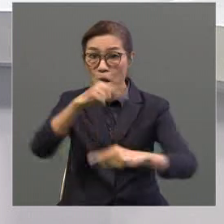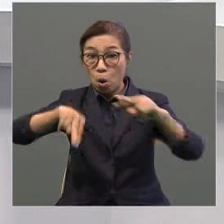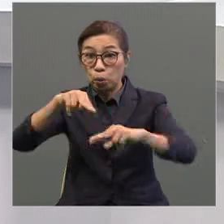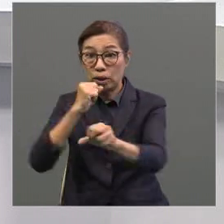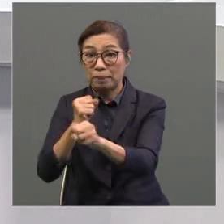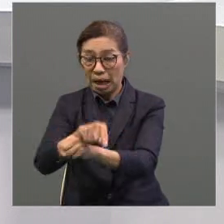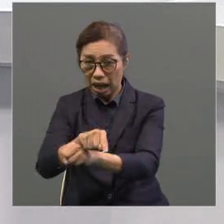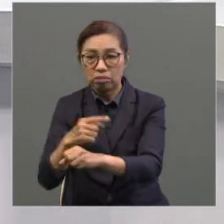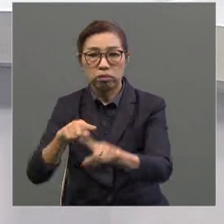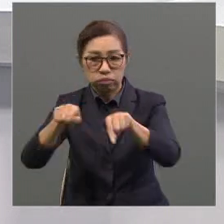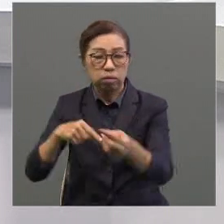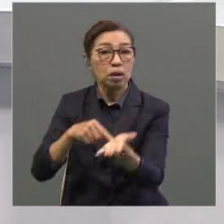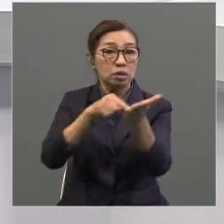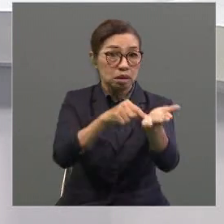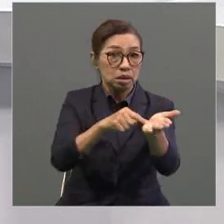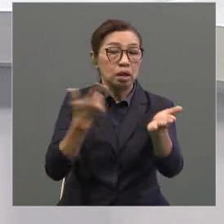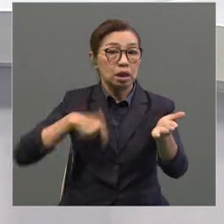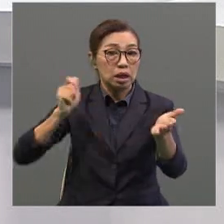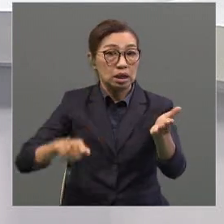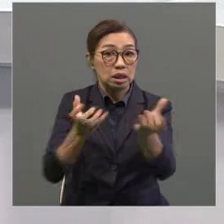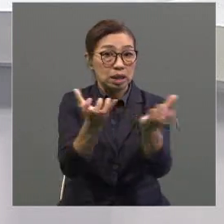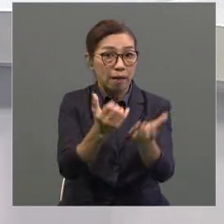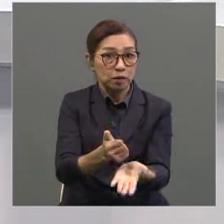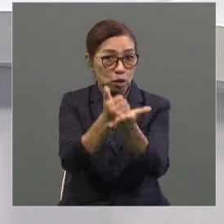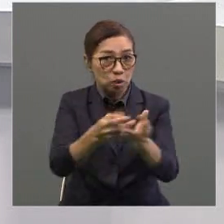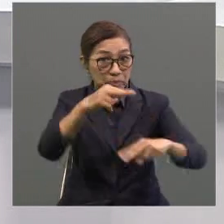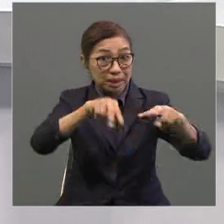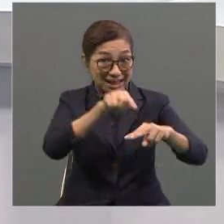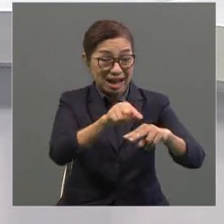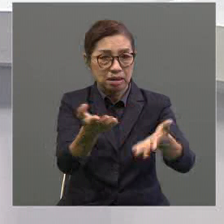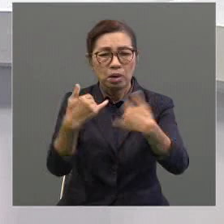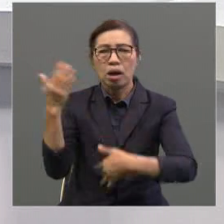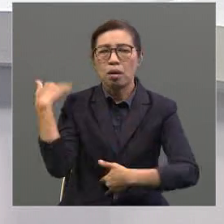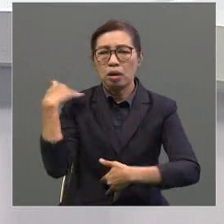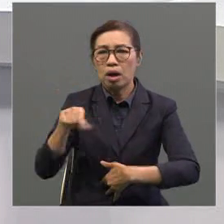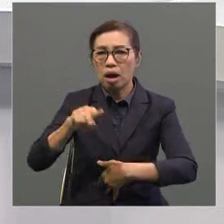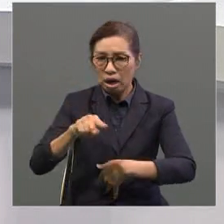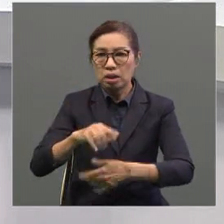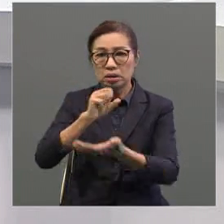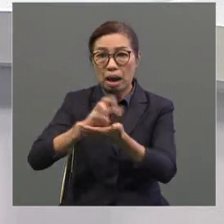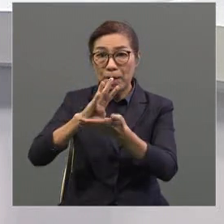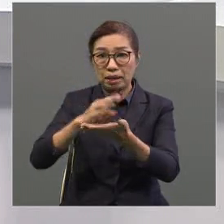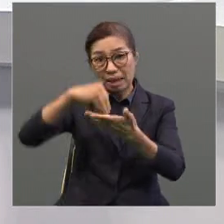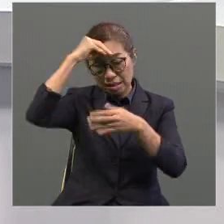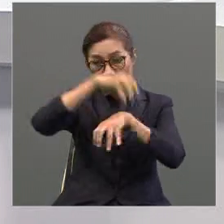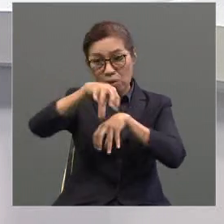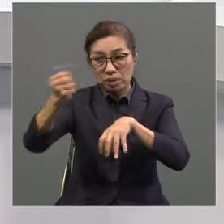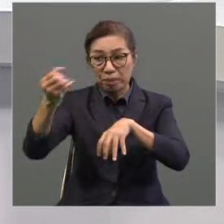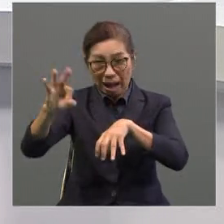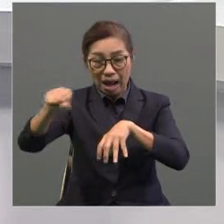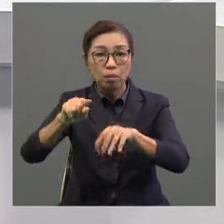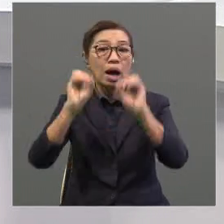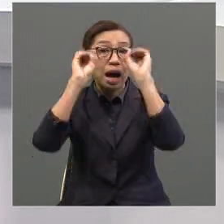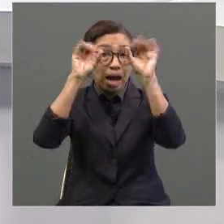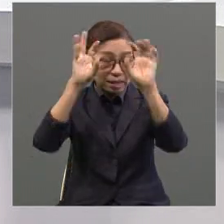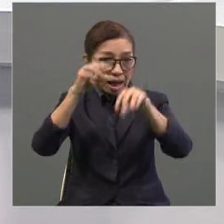ก็มีคณาจารย์ด้านนิติศาสตร์ 115คนจาก 19สถาบันเนี่ยนะครับเขาก็ได้ออกหนังสือ